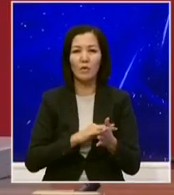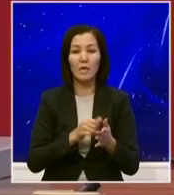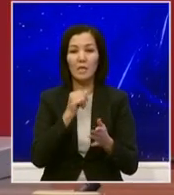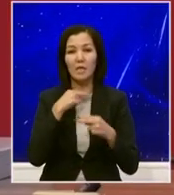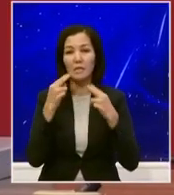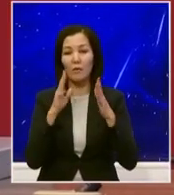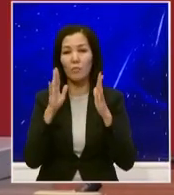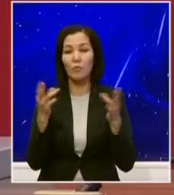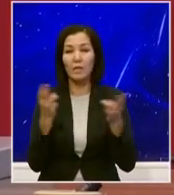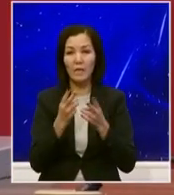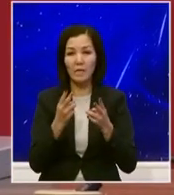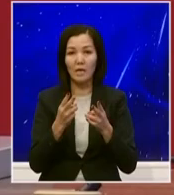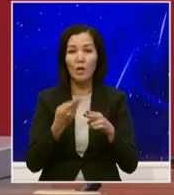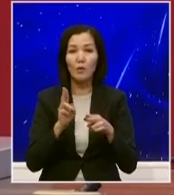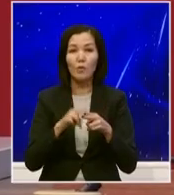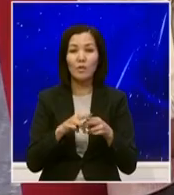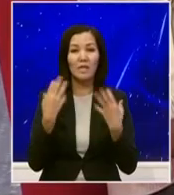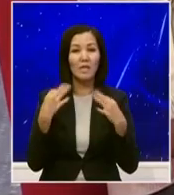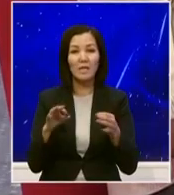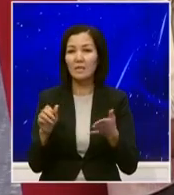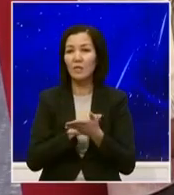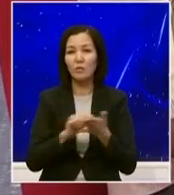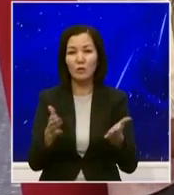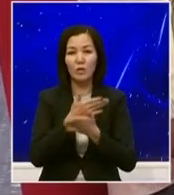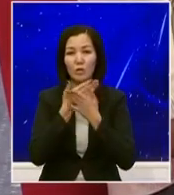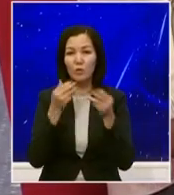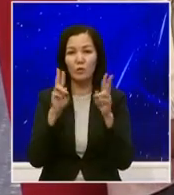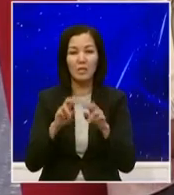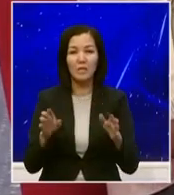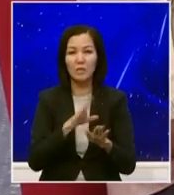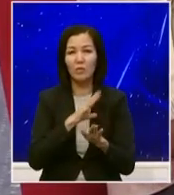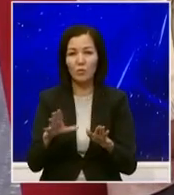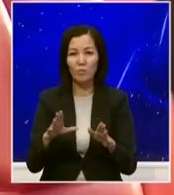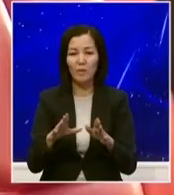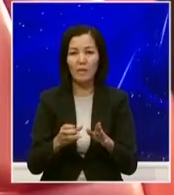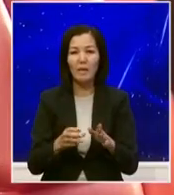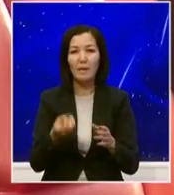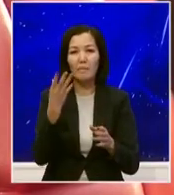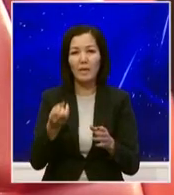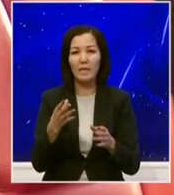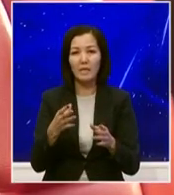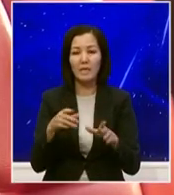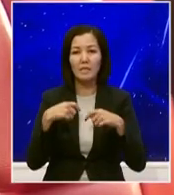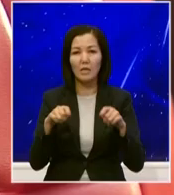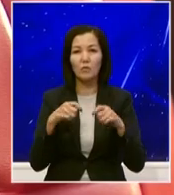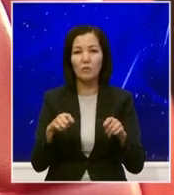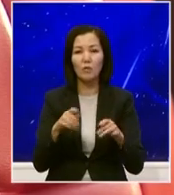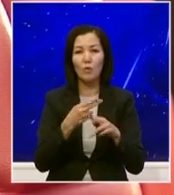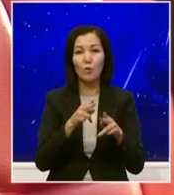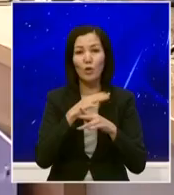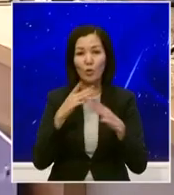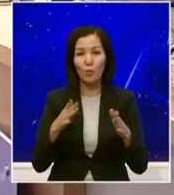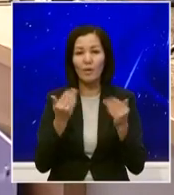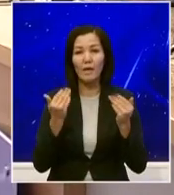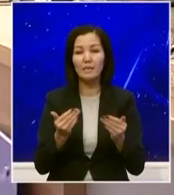да сақ болуға шақырады. Себебі лицензиясы жоқ, яғни тексерістен өтпеген пиротехникалық зат сатушылар қатары азаймай отыр.